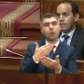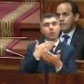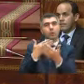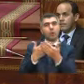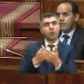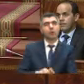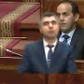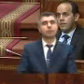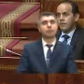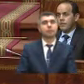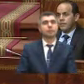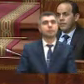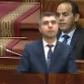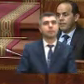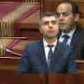النائبة.